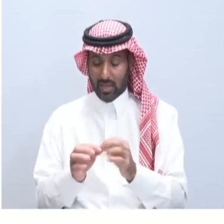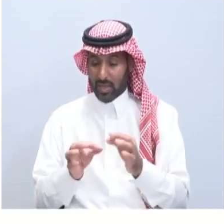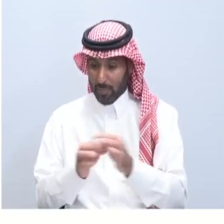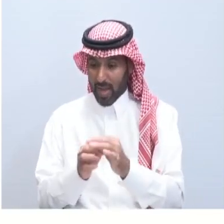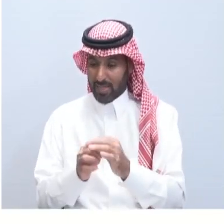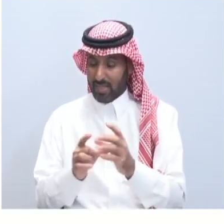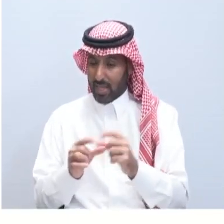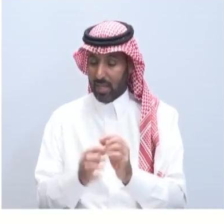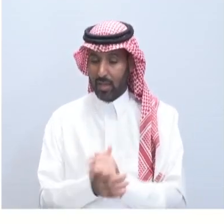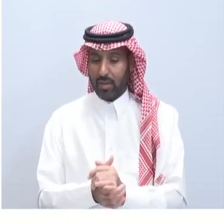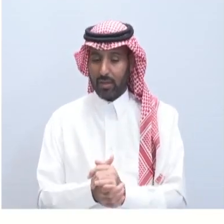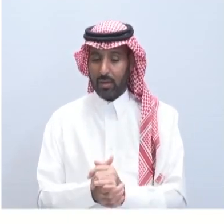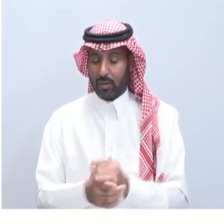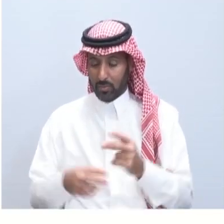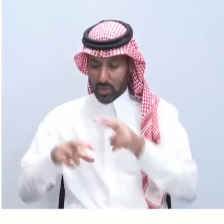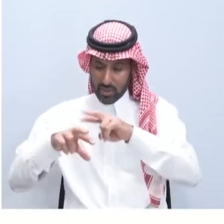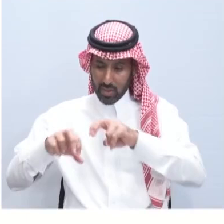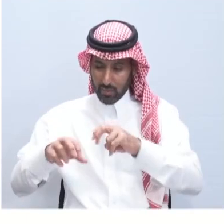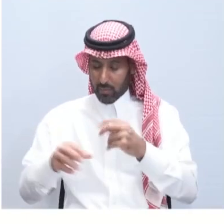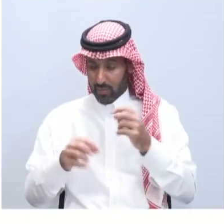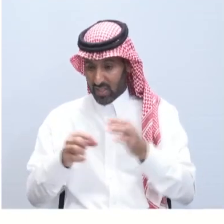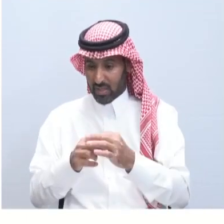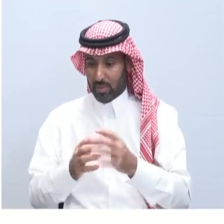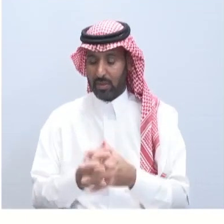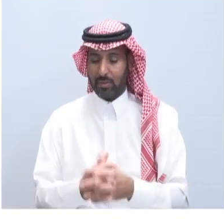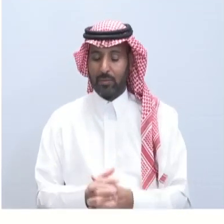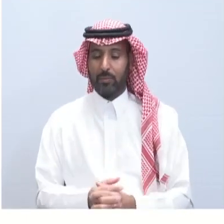في مرحله البحث والتطوير